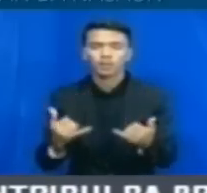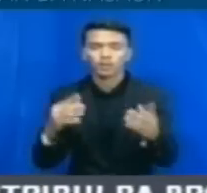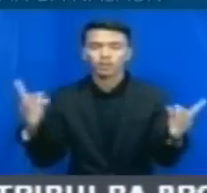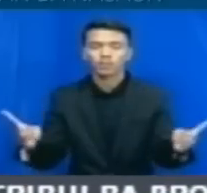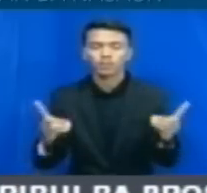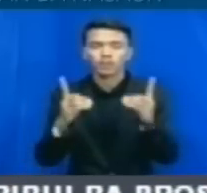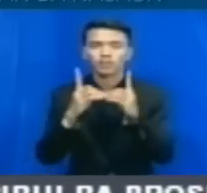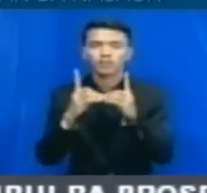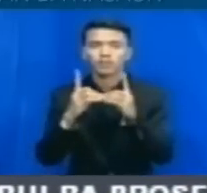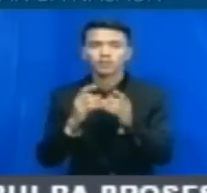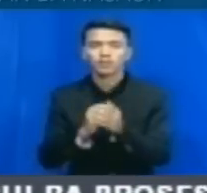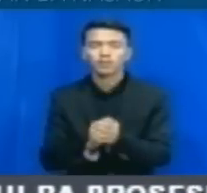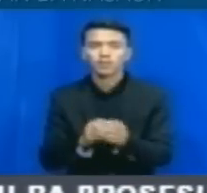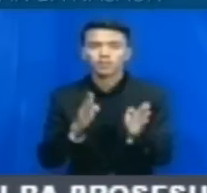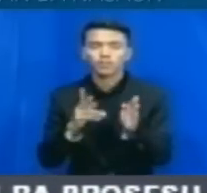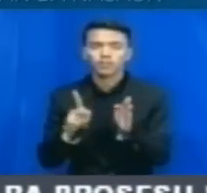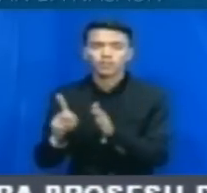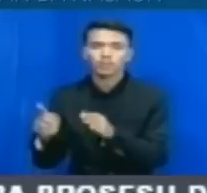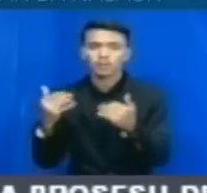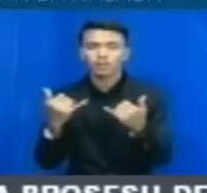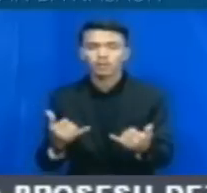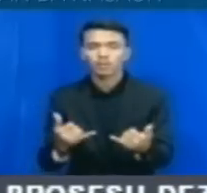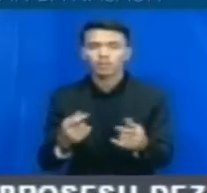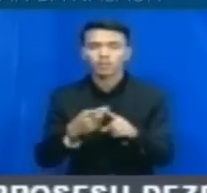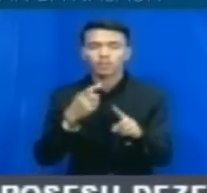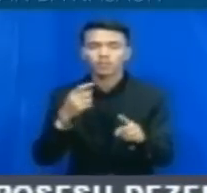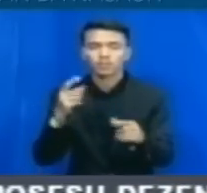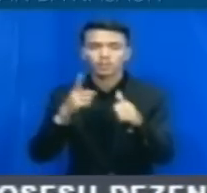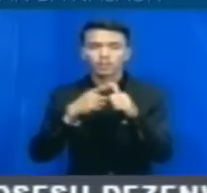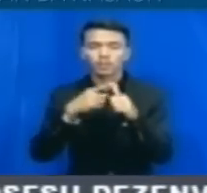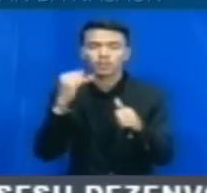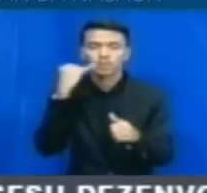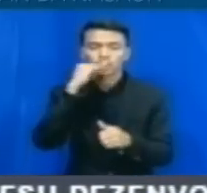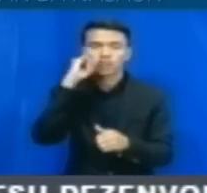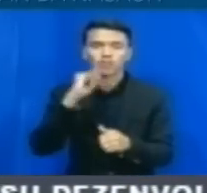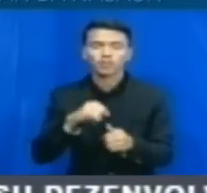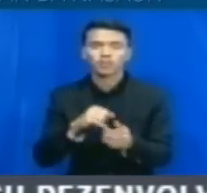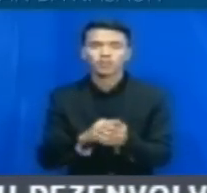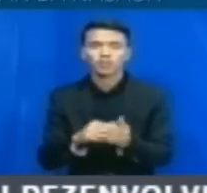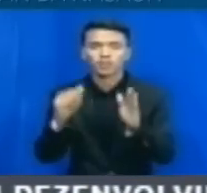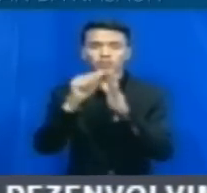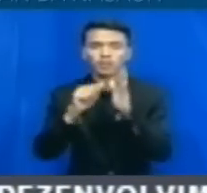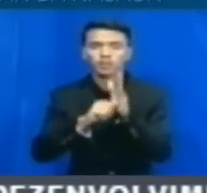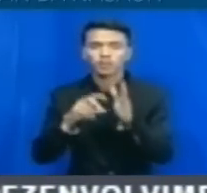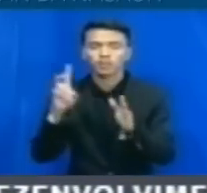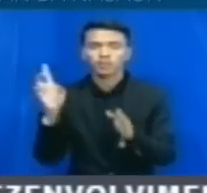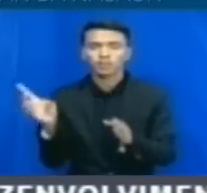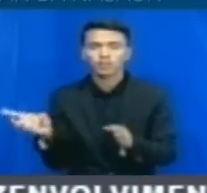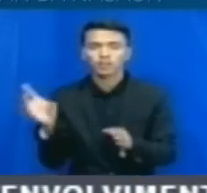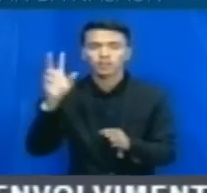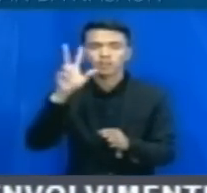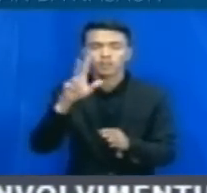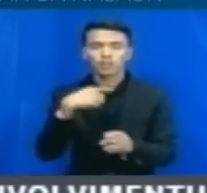kontesen. Prosesi da agora dau kuliah atraves usi primeiro interrogatorio. E ita ni artigo 73 kuliah kono bale.